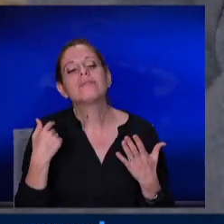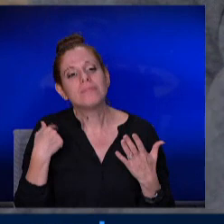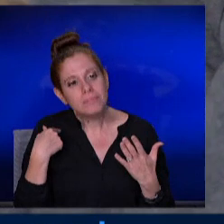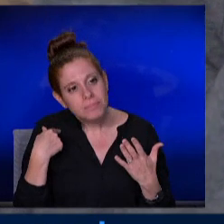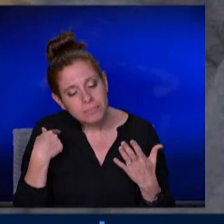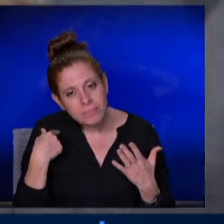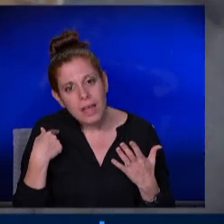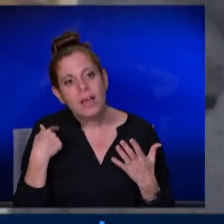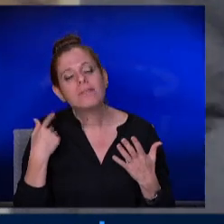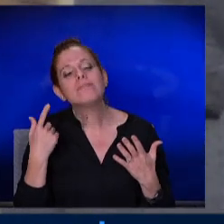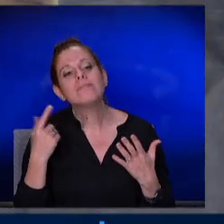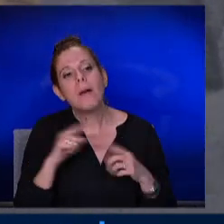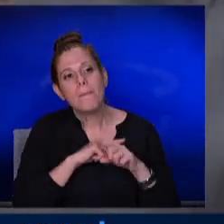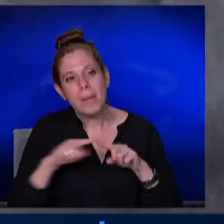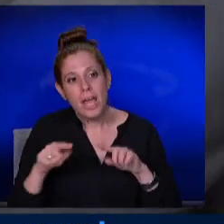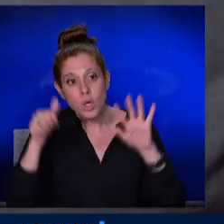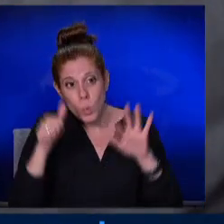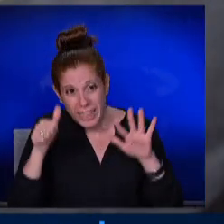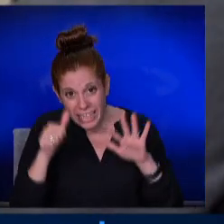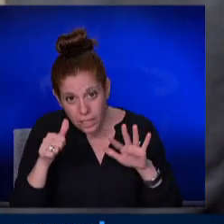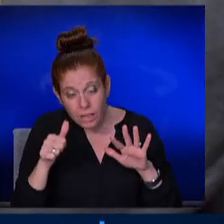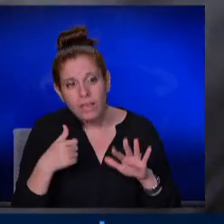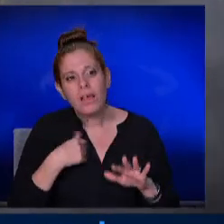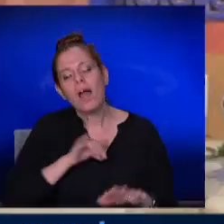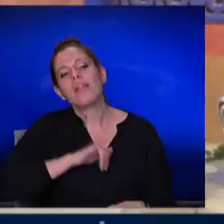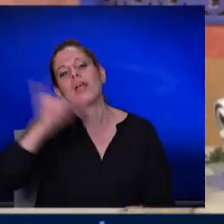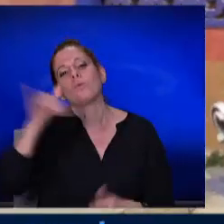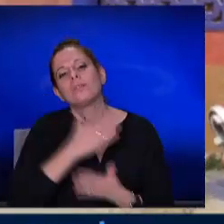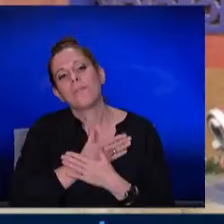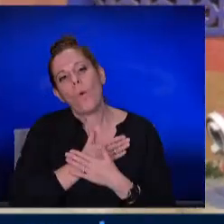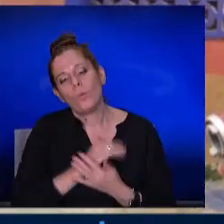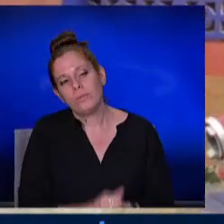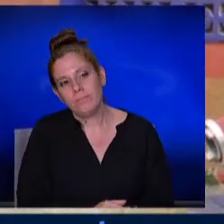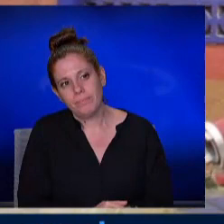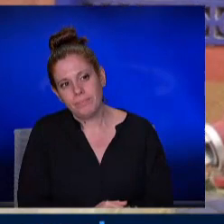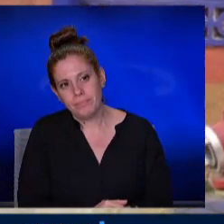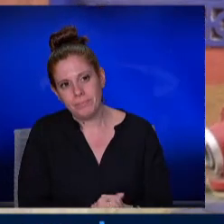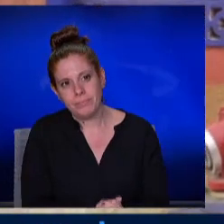לעומת ג'ואן, אני נורף למחביר.